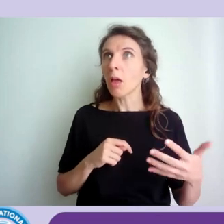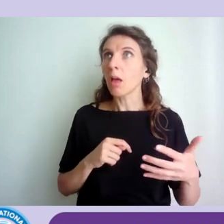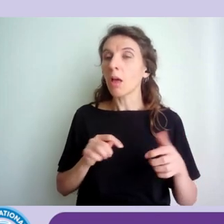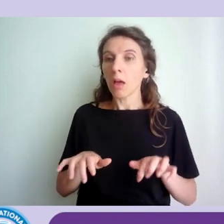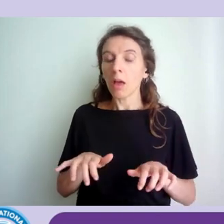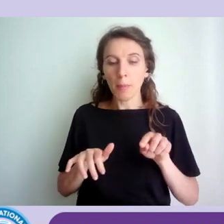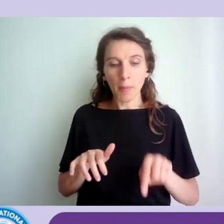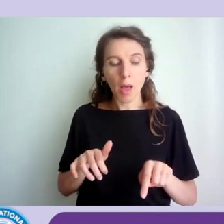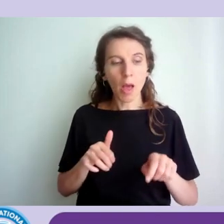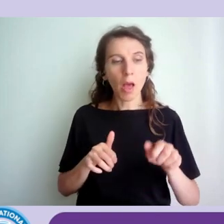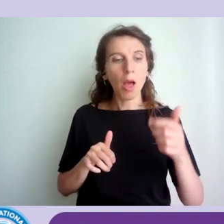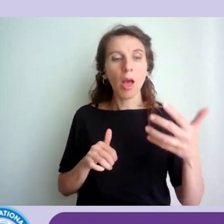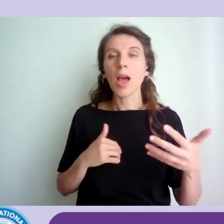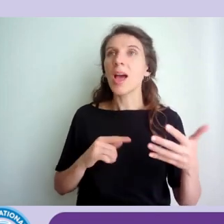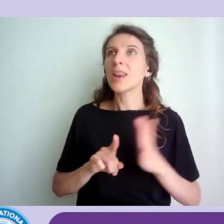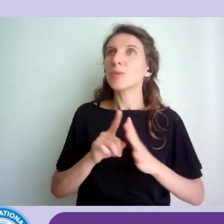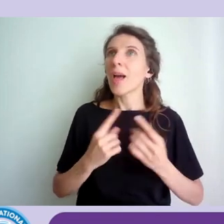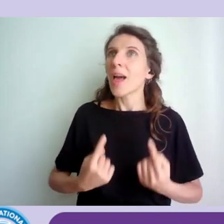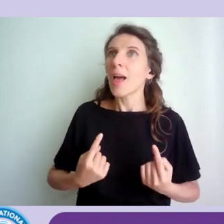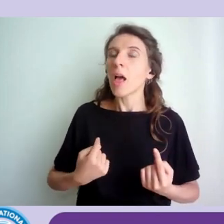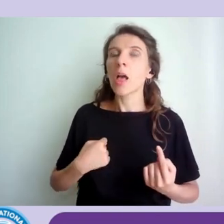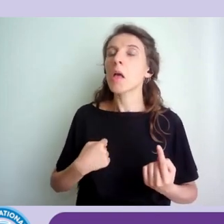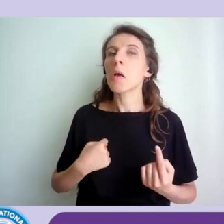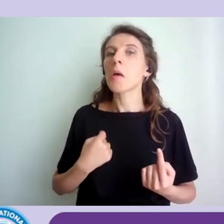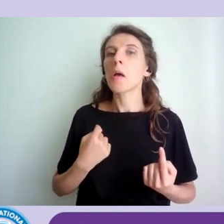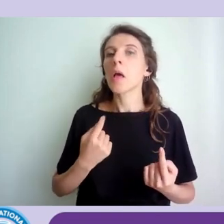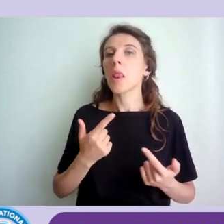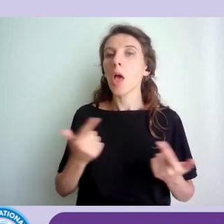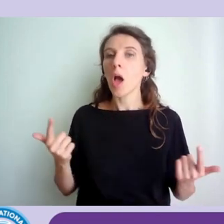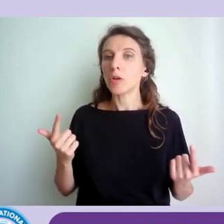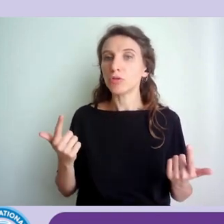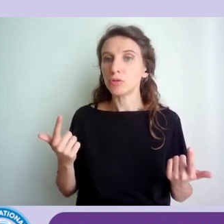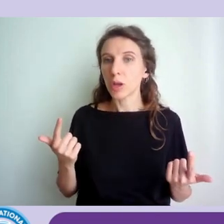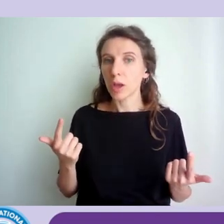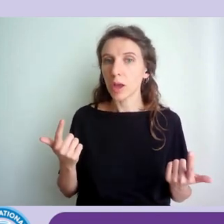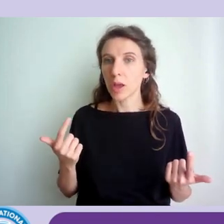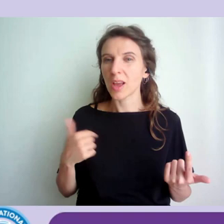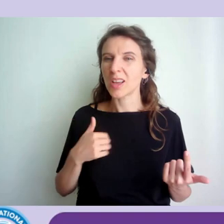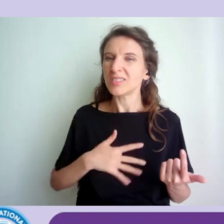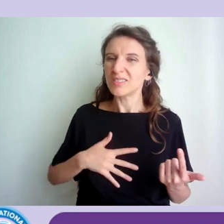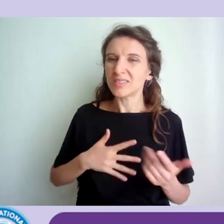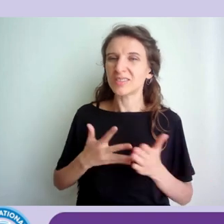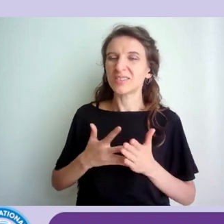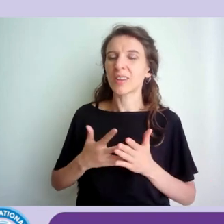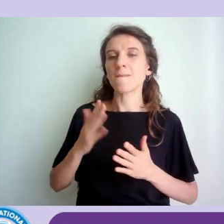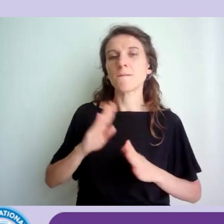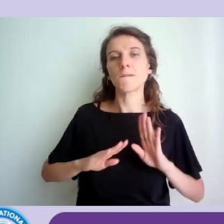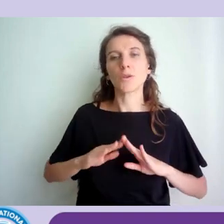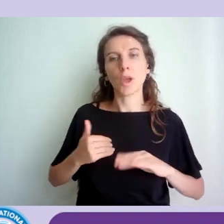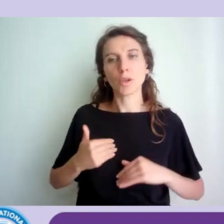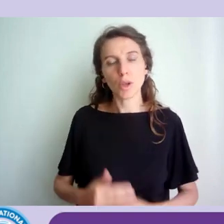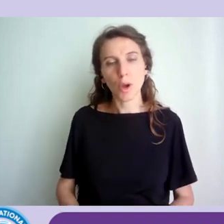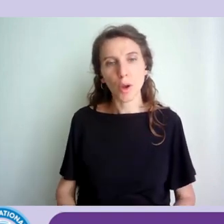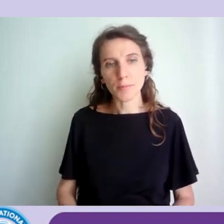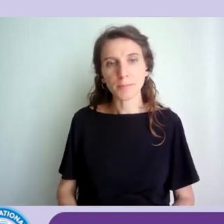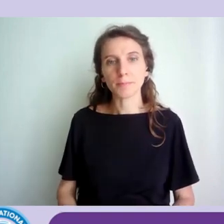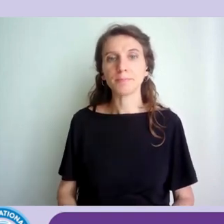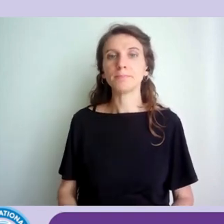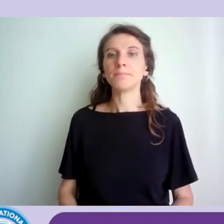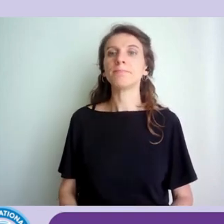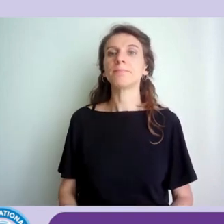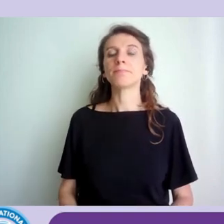risultato che ci si aspetta in maniera immediata e altro aspetto da considerare